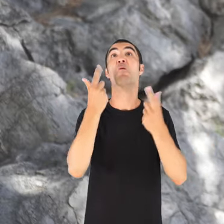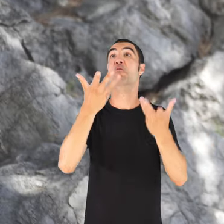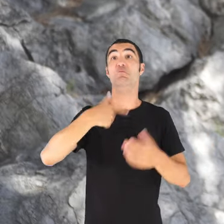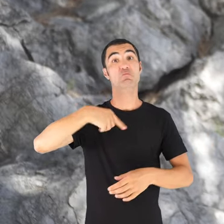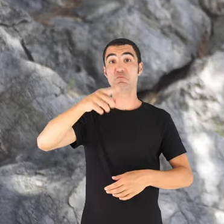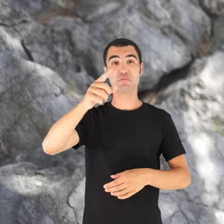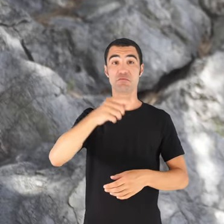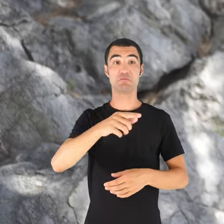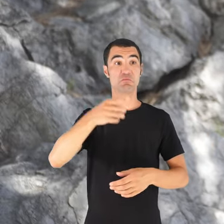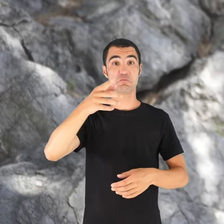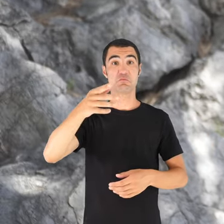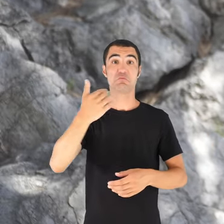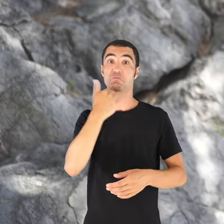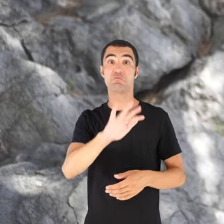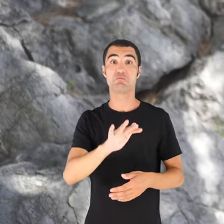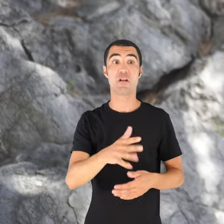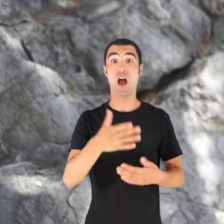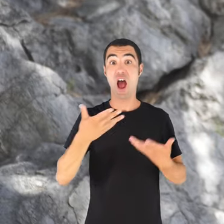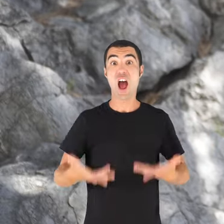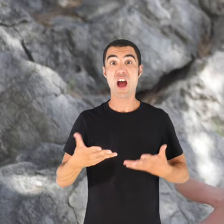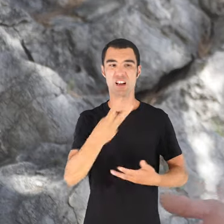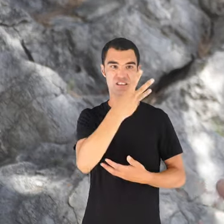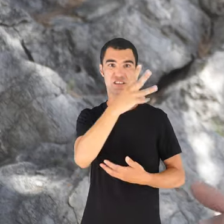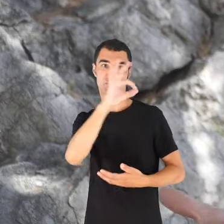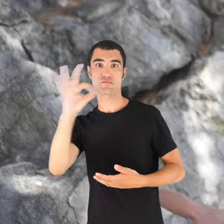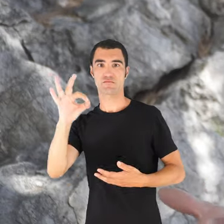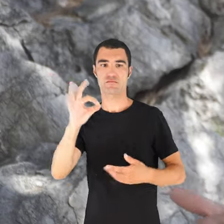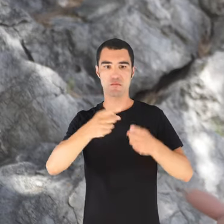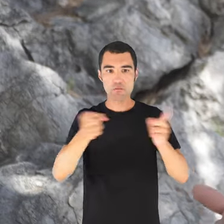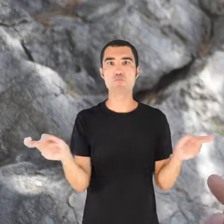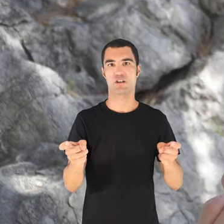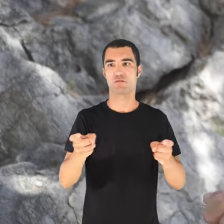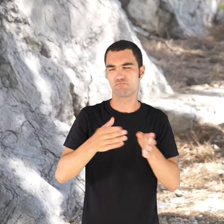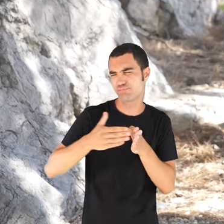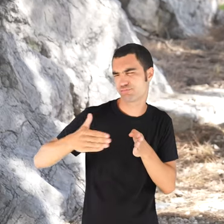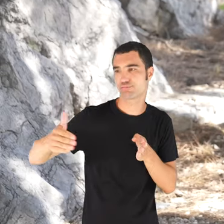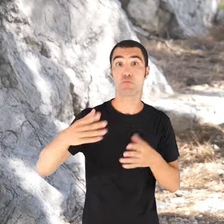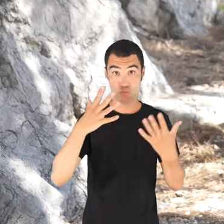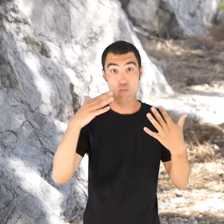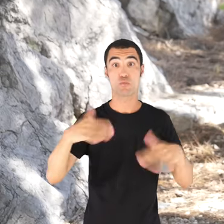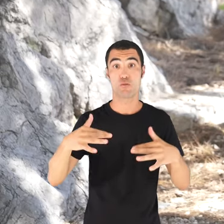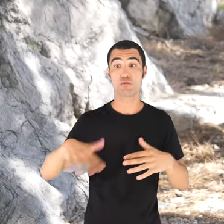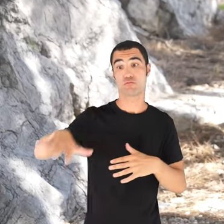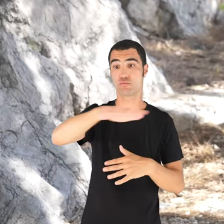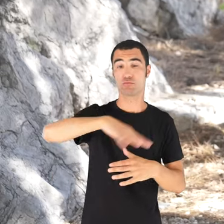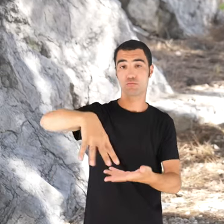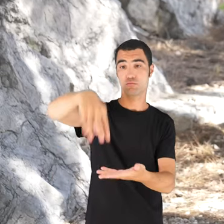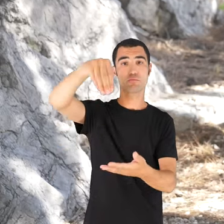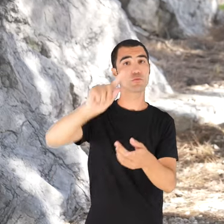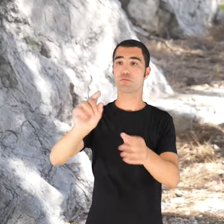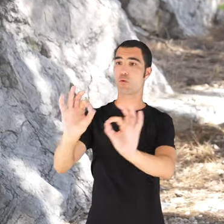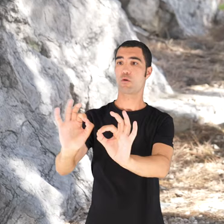abans, però ara són 300 barques que estan en esport, o sigui que és molt. Ens ho explica, no s'ha mogut, abans